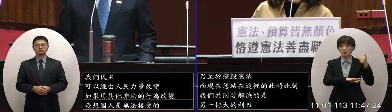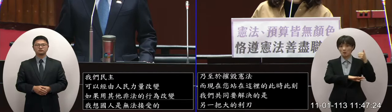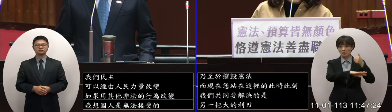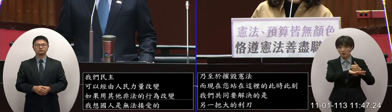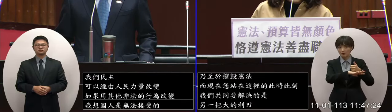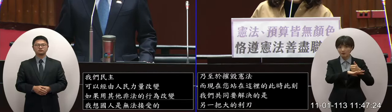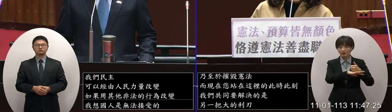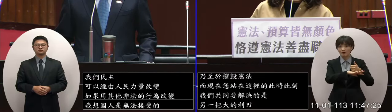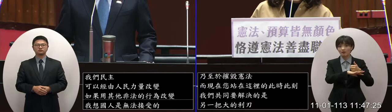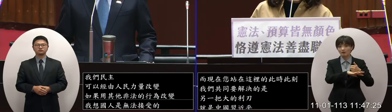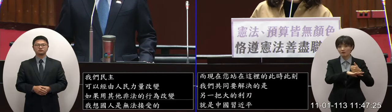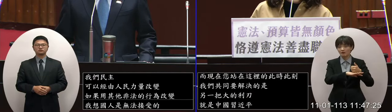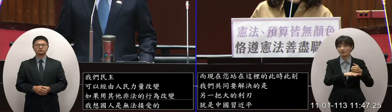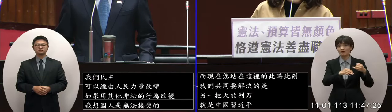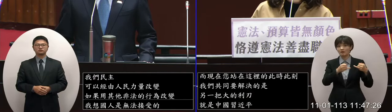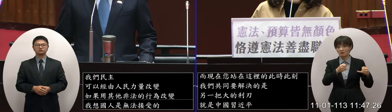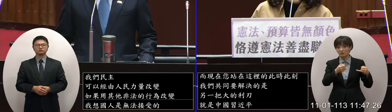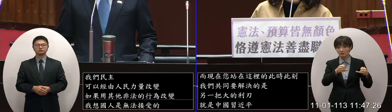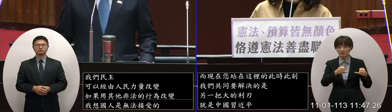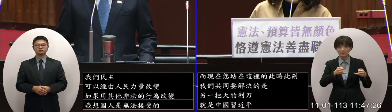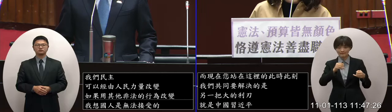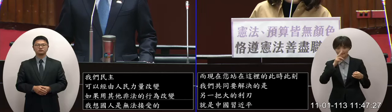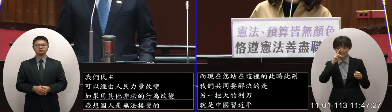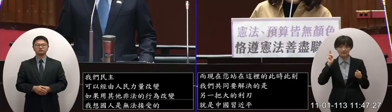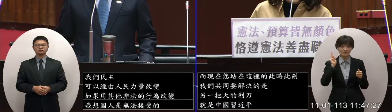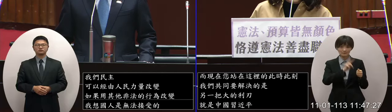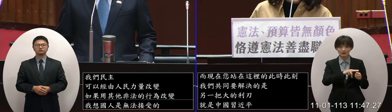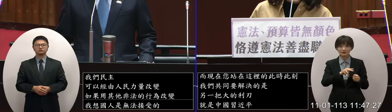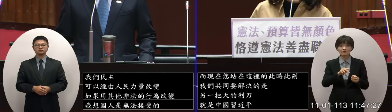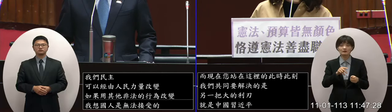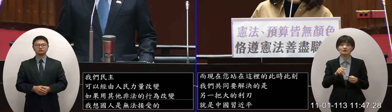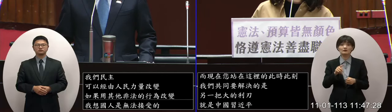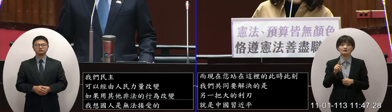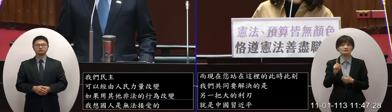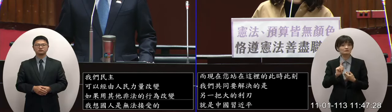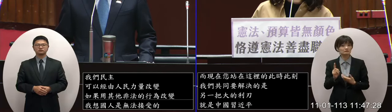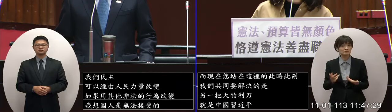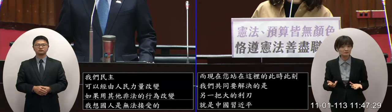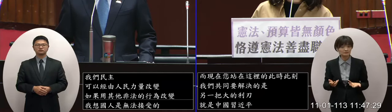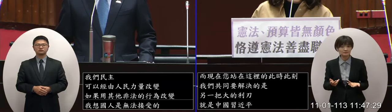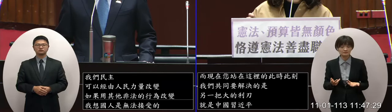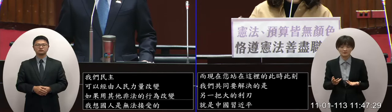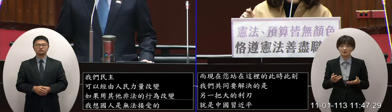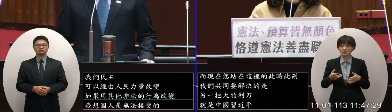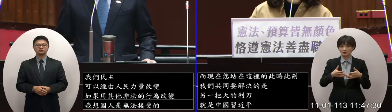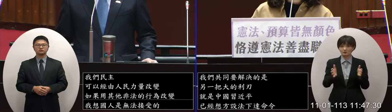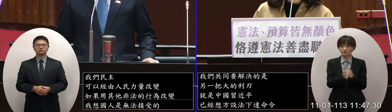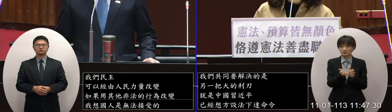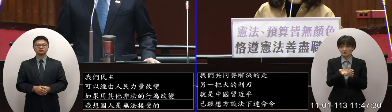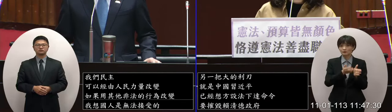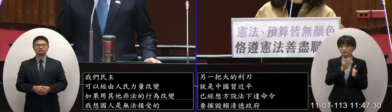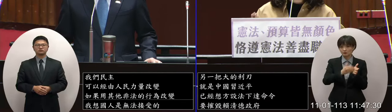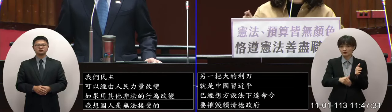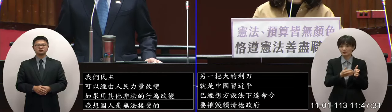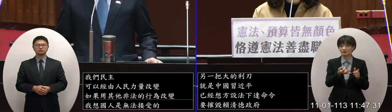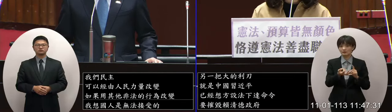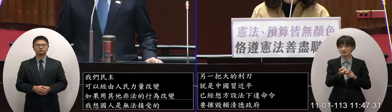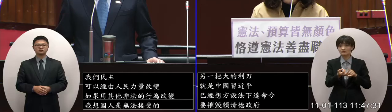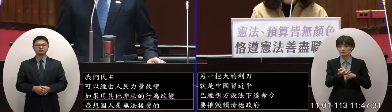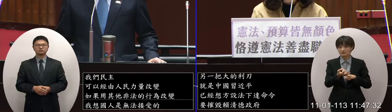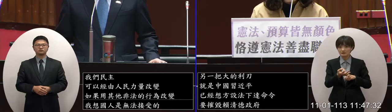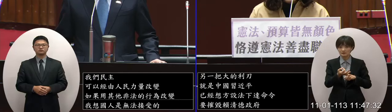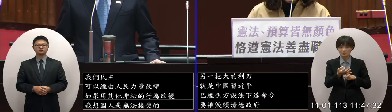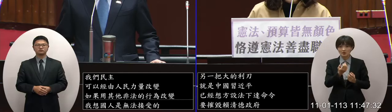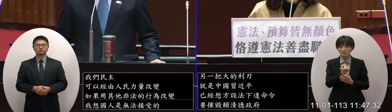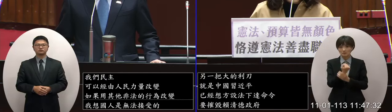方法就是来杯葛总预算，就是我们今天站在这里针对预算能不能够持续